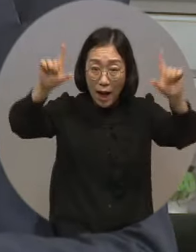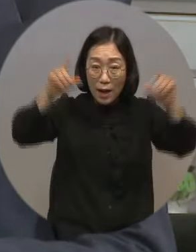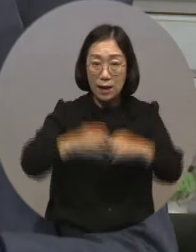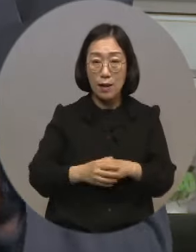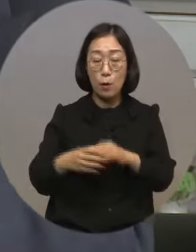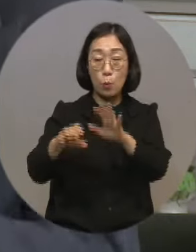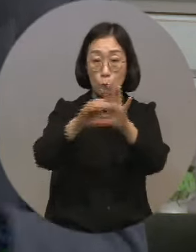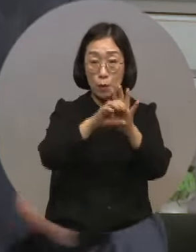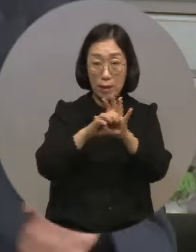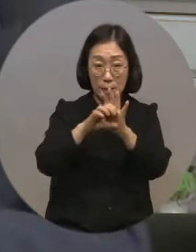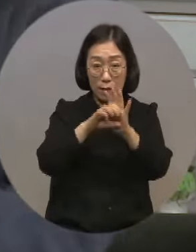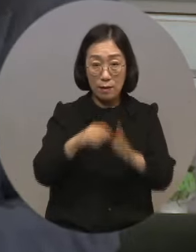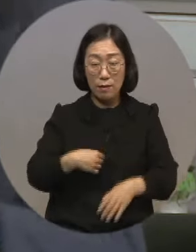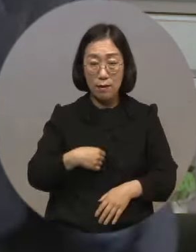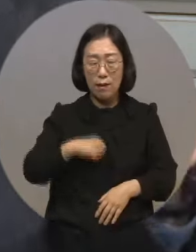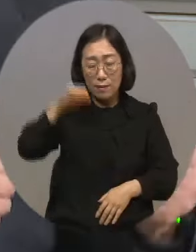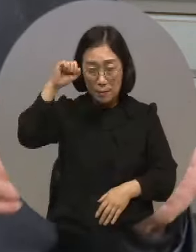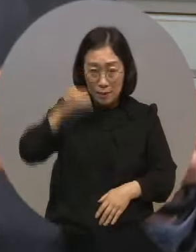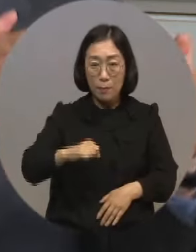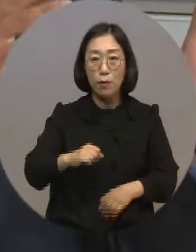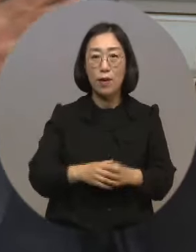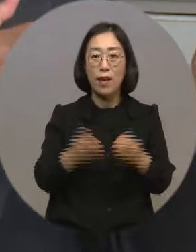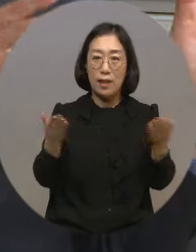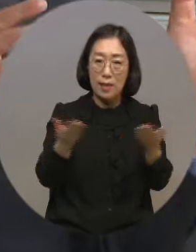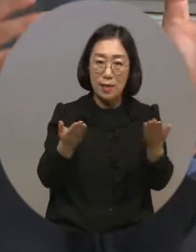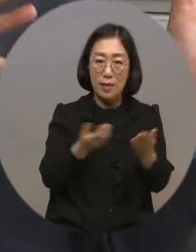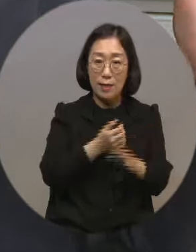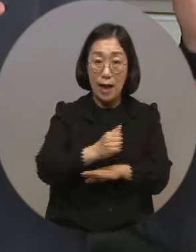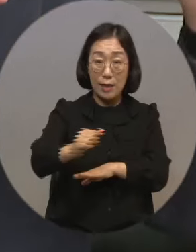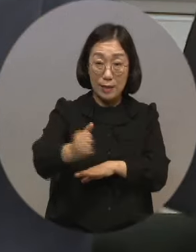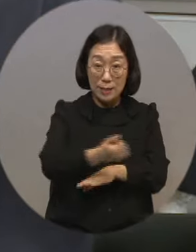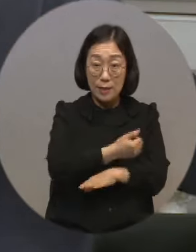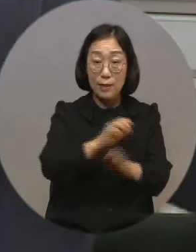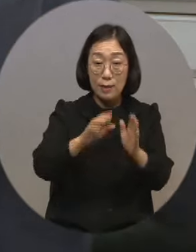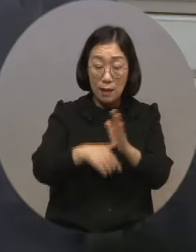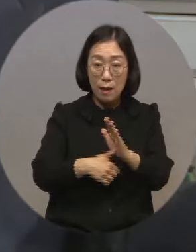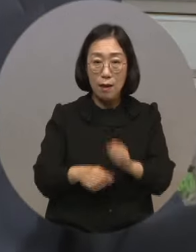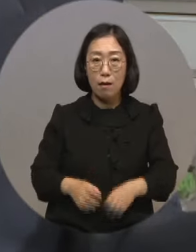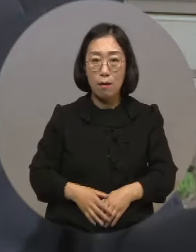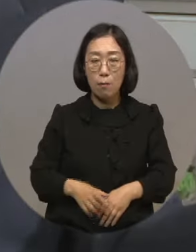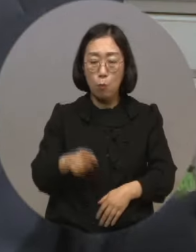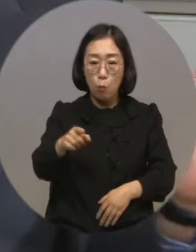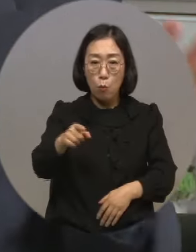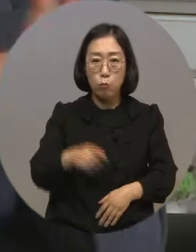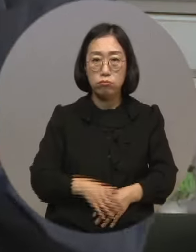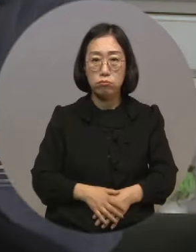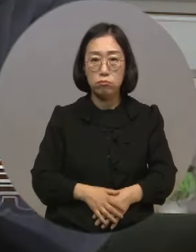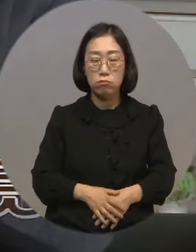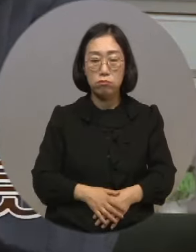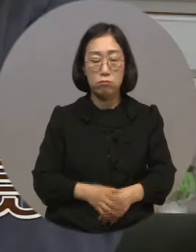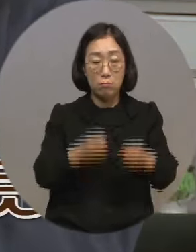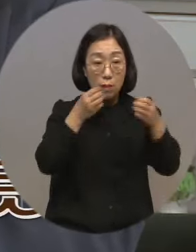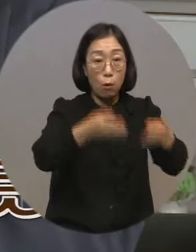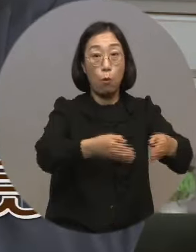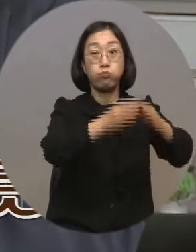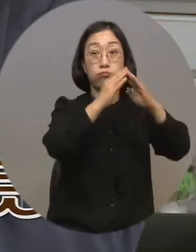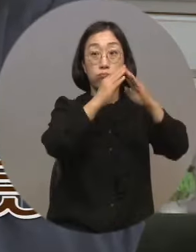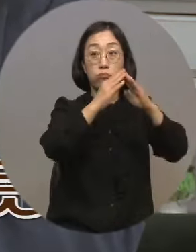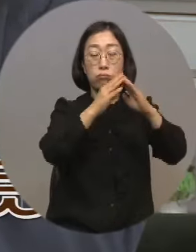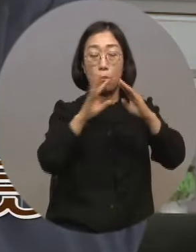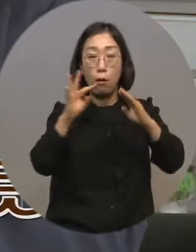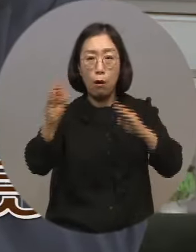보니까 제가 막 새벽에 알바 왔다 갔다 할 때 그 가게 환이랑 잔뜩 있던 가게가 어느 날은 또 폐업이 되어